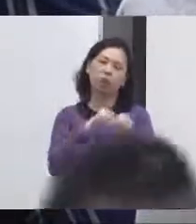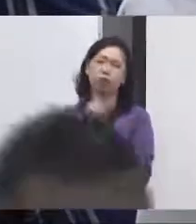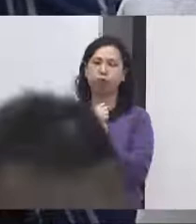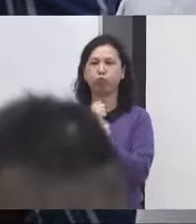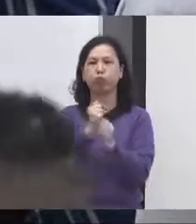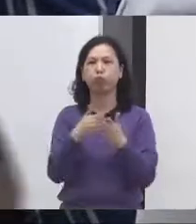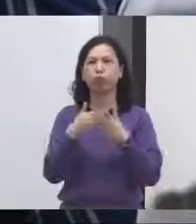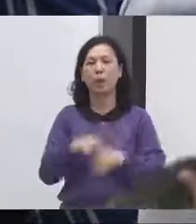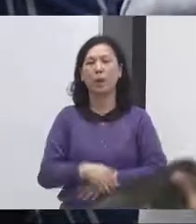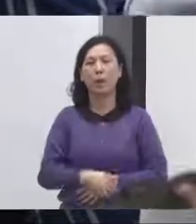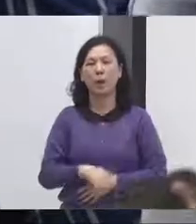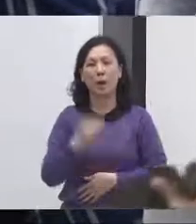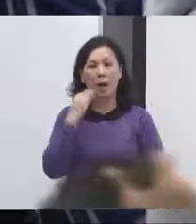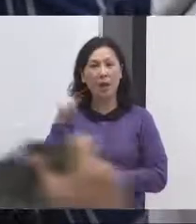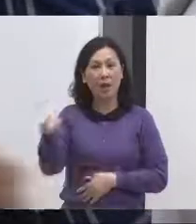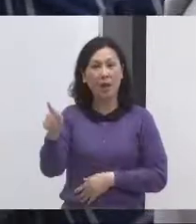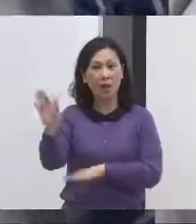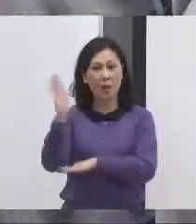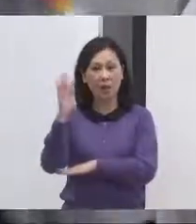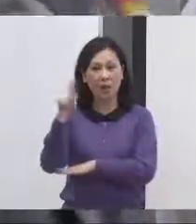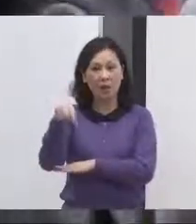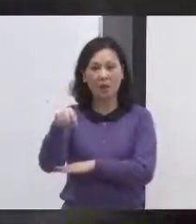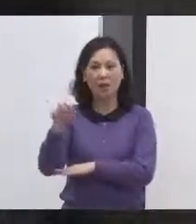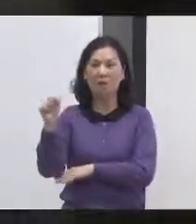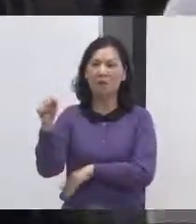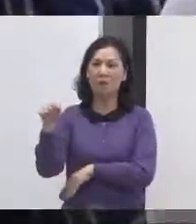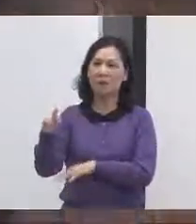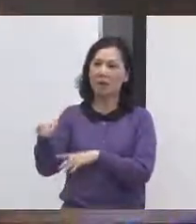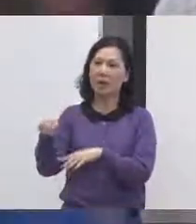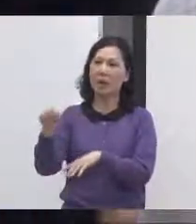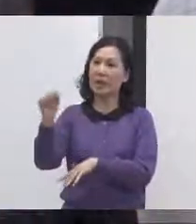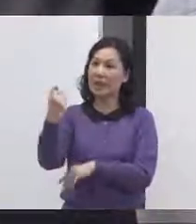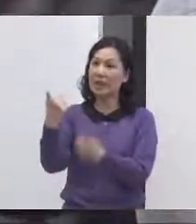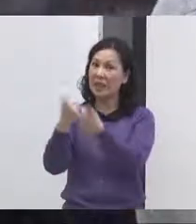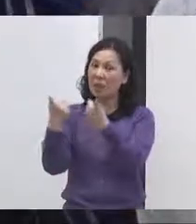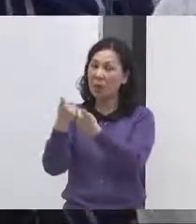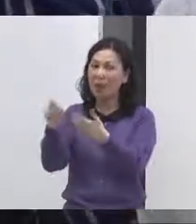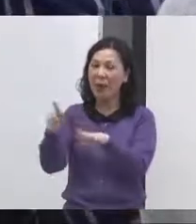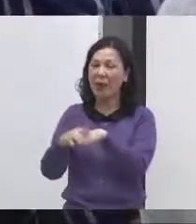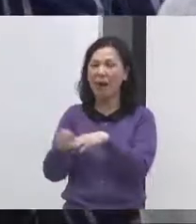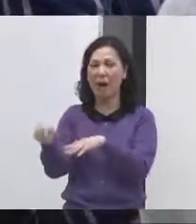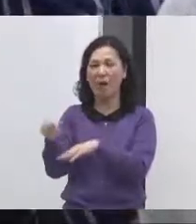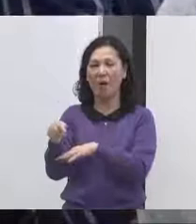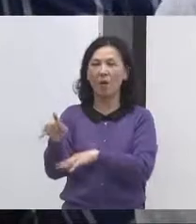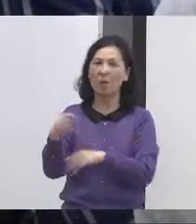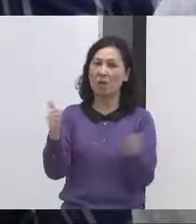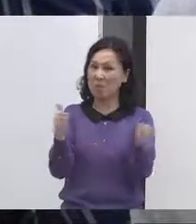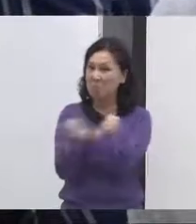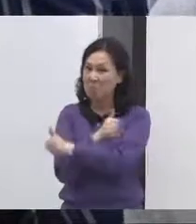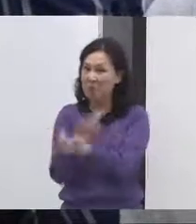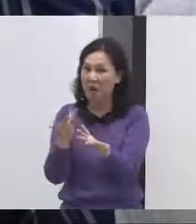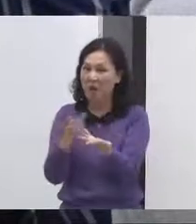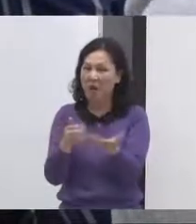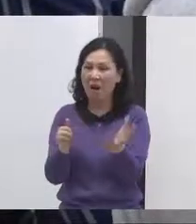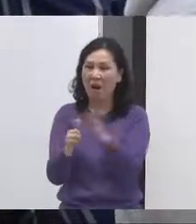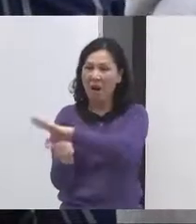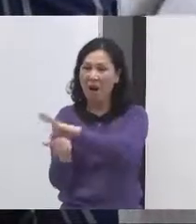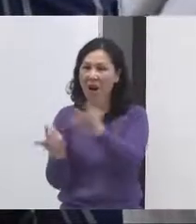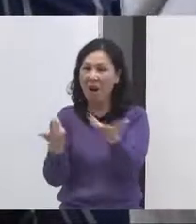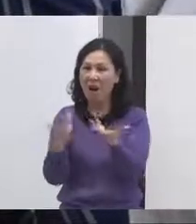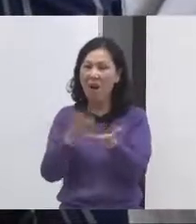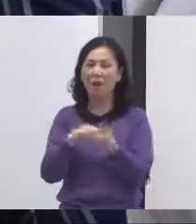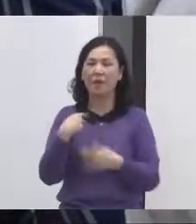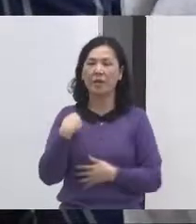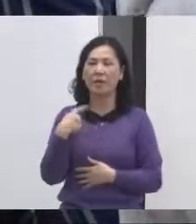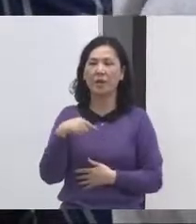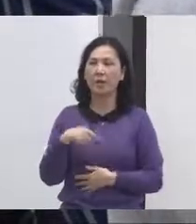你说要取代代议式政府的话，我不敢说绝对，但是你可能就要思考是说，比方说我举一